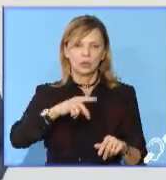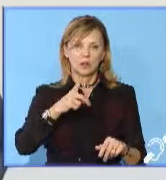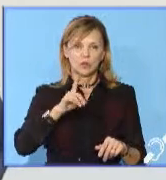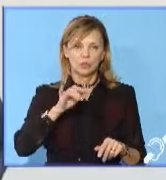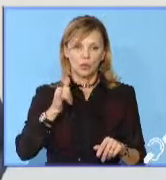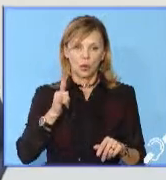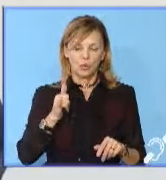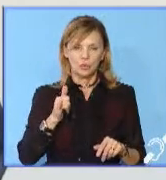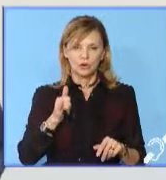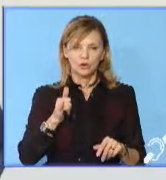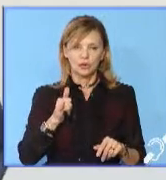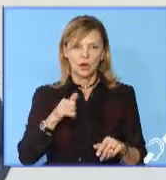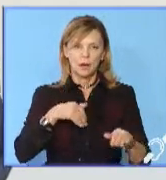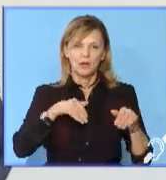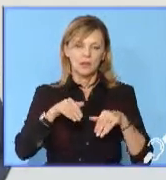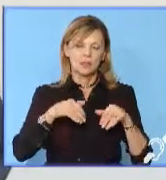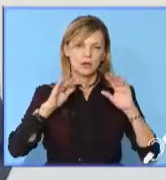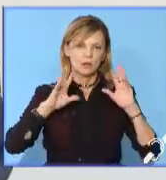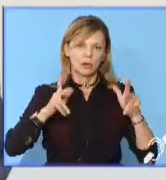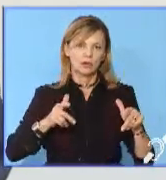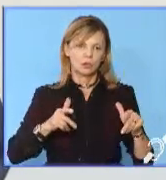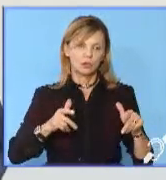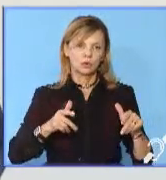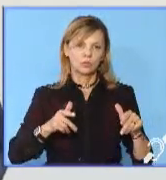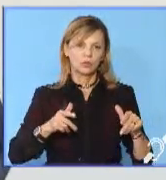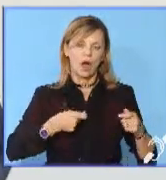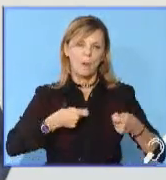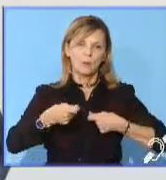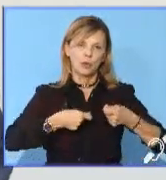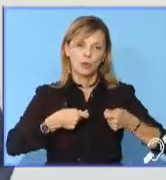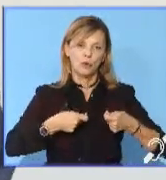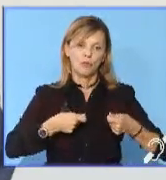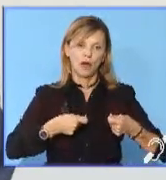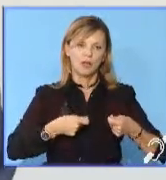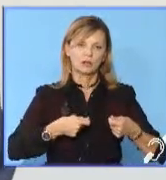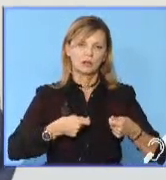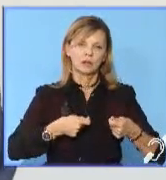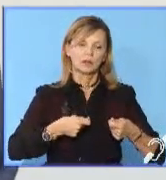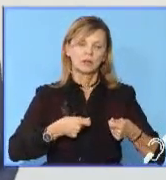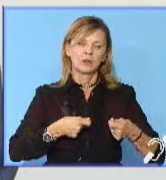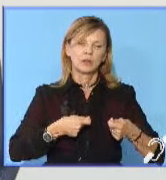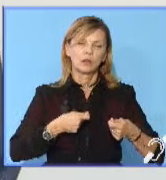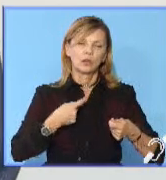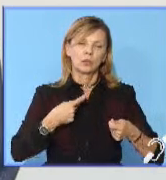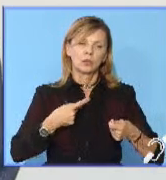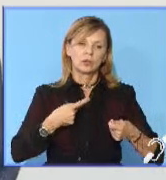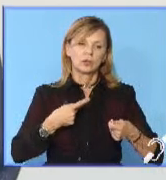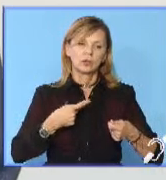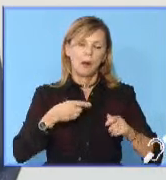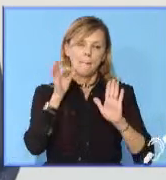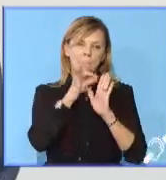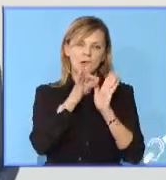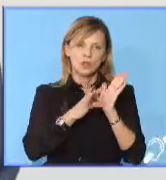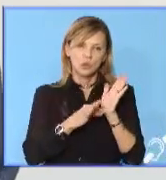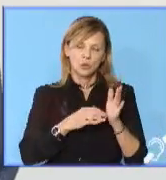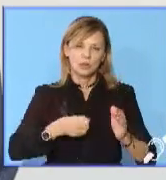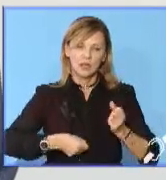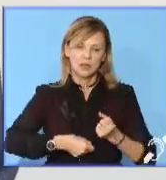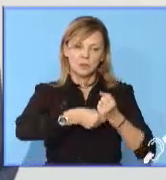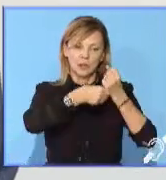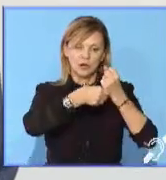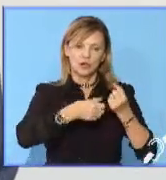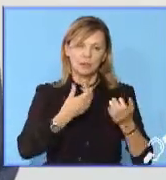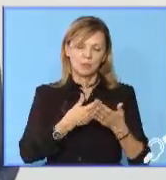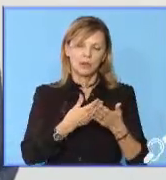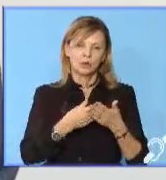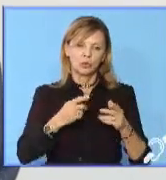județul Dolj. Ministerul Agriculturii a promovat prin Planul Național Strategic măsurile de sprijin în